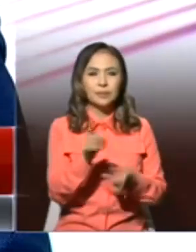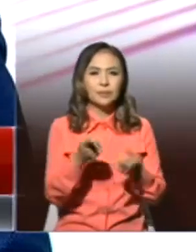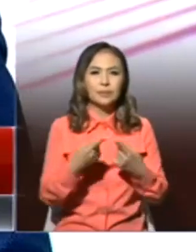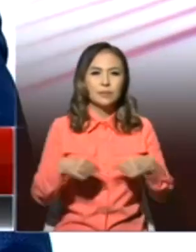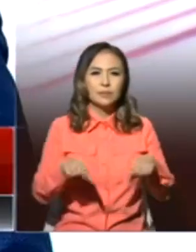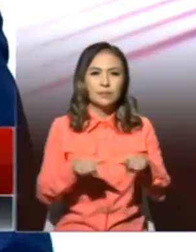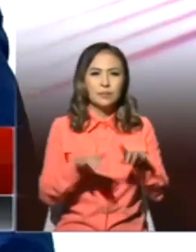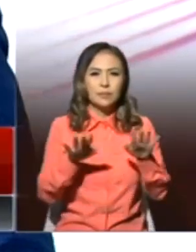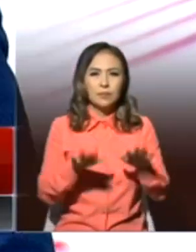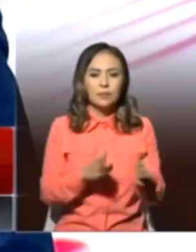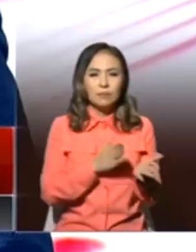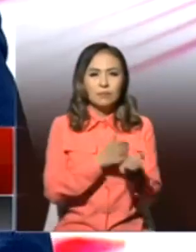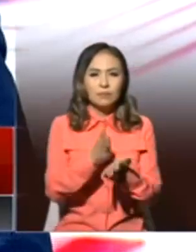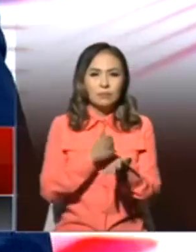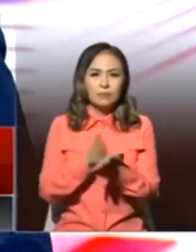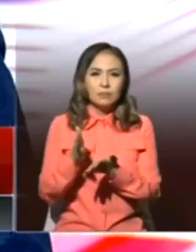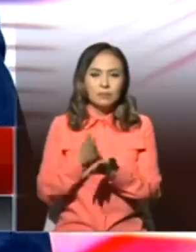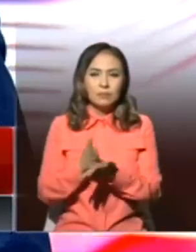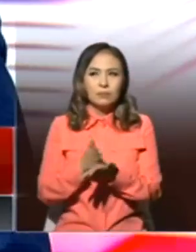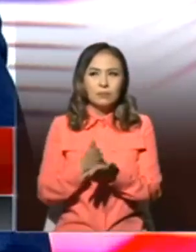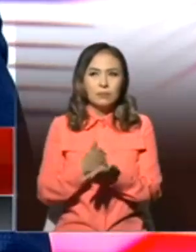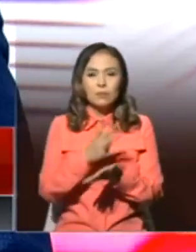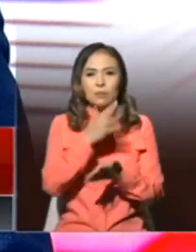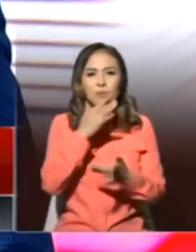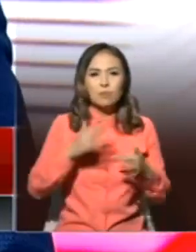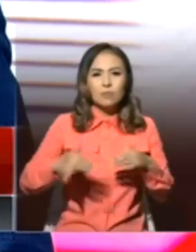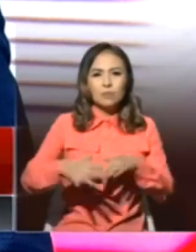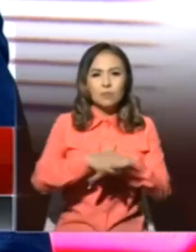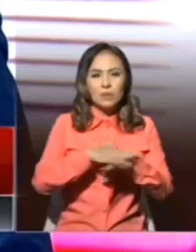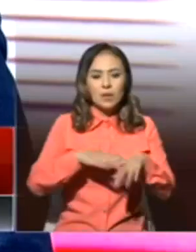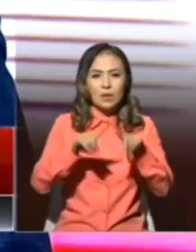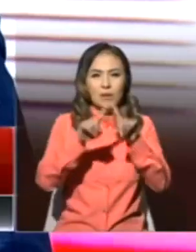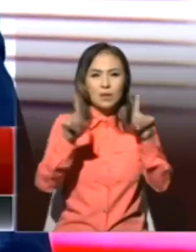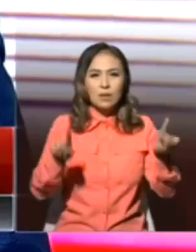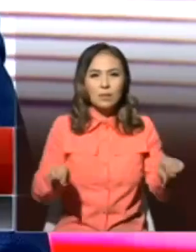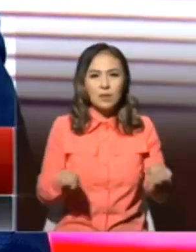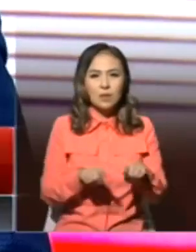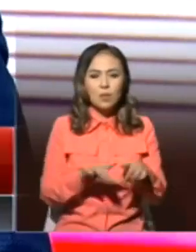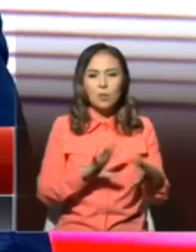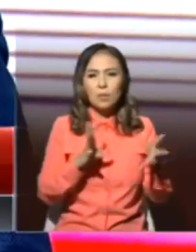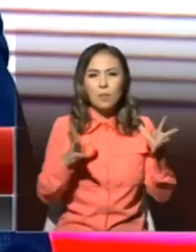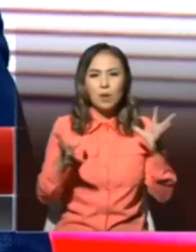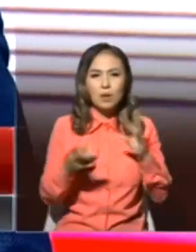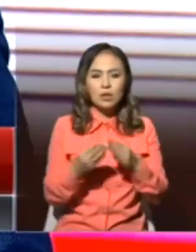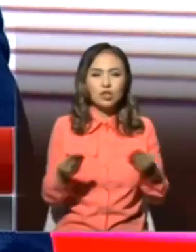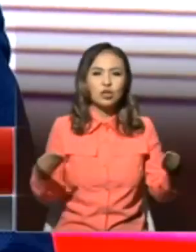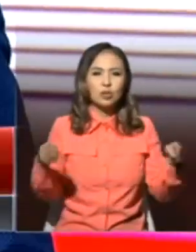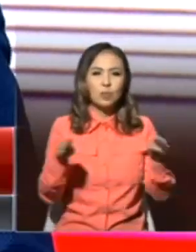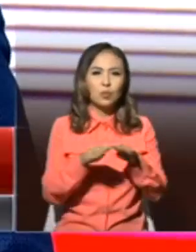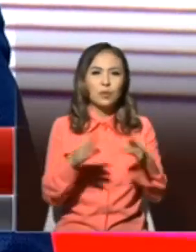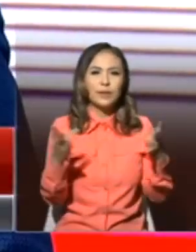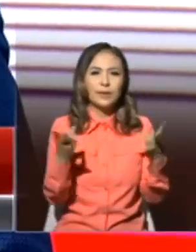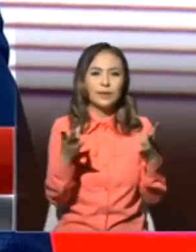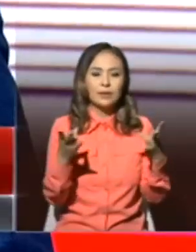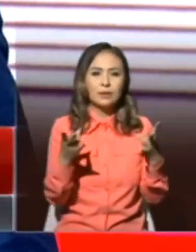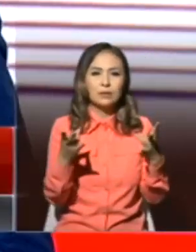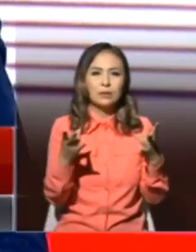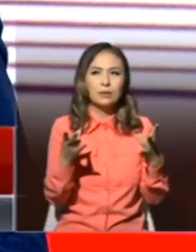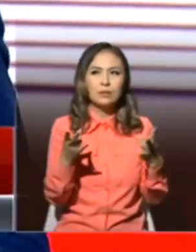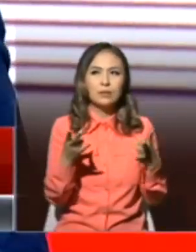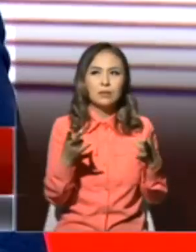орынның барына барсаң, жаңа қаптап жатқан терминалдар, осылардың барлығын жабу керек. Жабу керек.